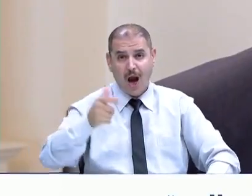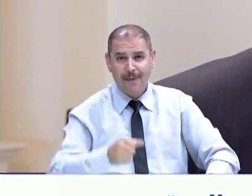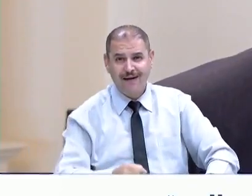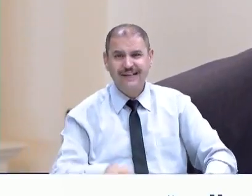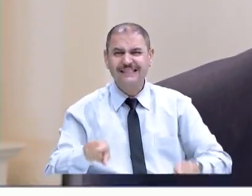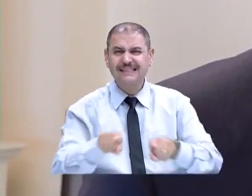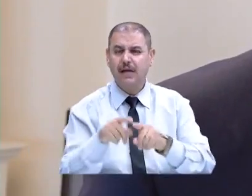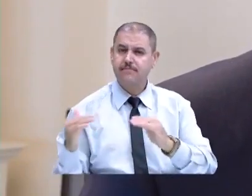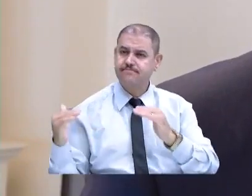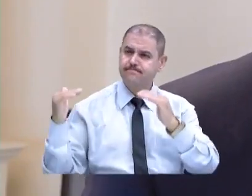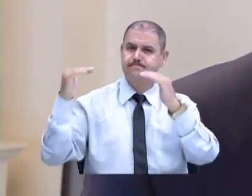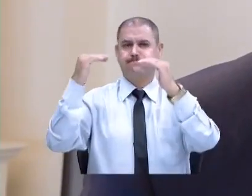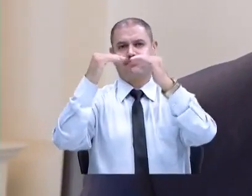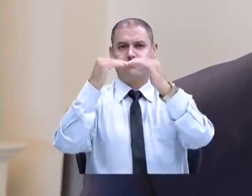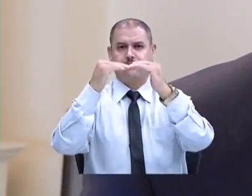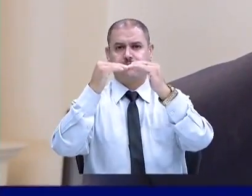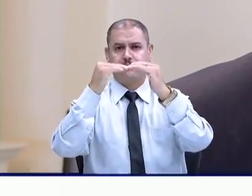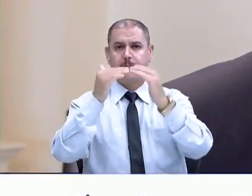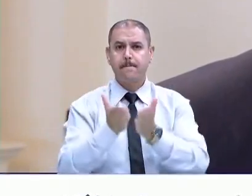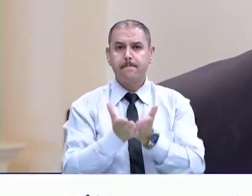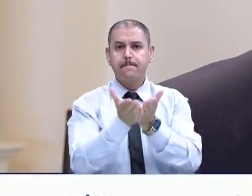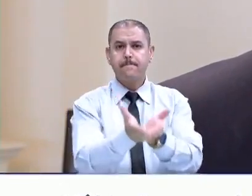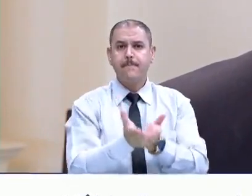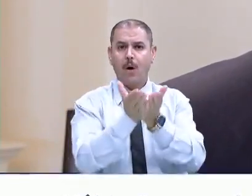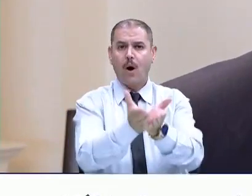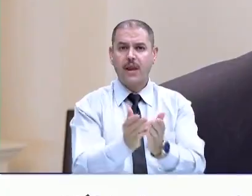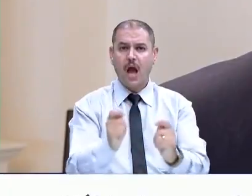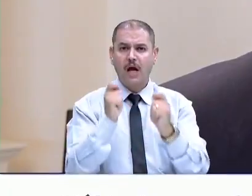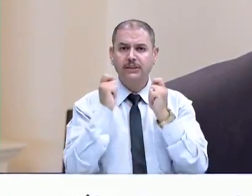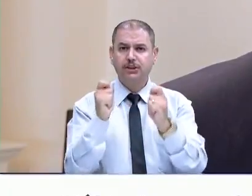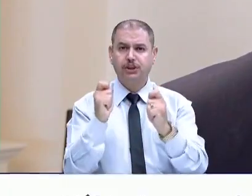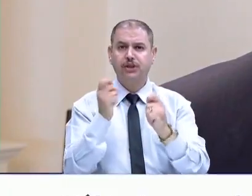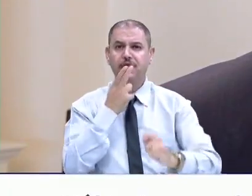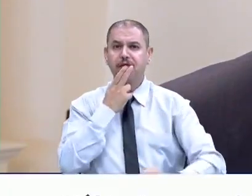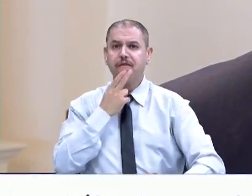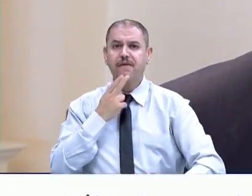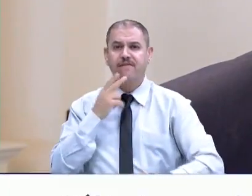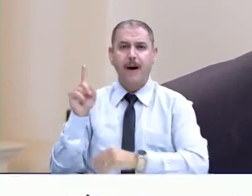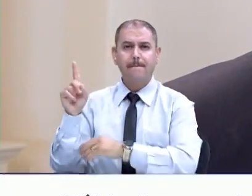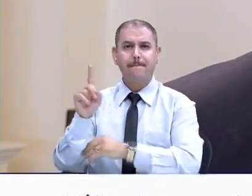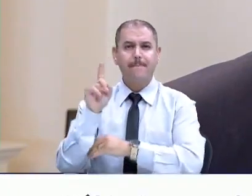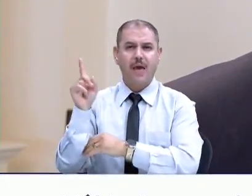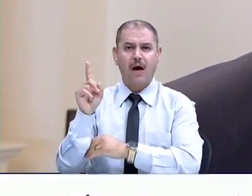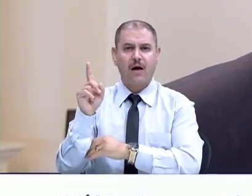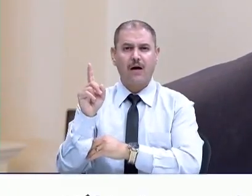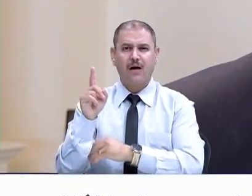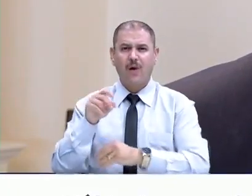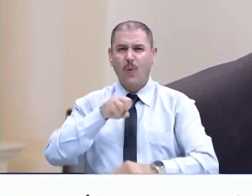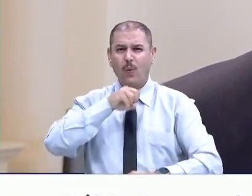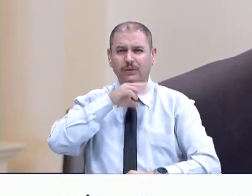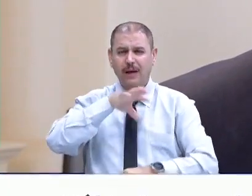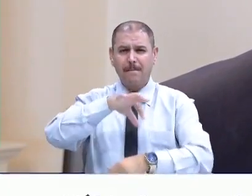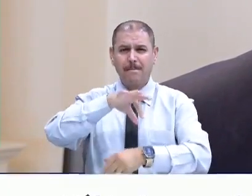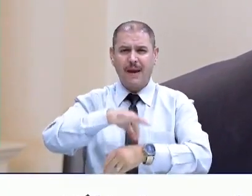الدول التي تحول موانئها الى موانئ صديقه البيئه وبالتالي استقطاب العديد من الاستثمارات